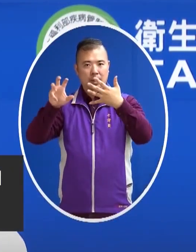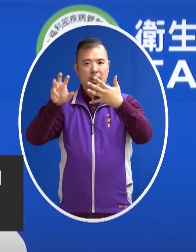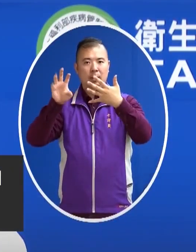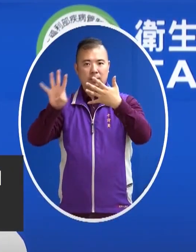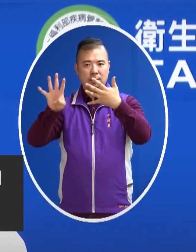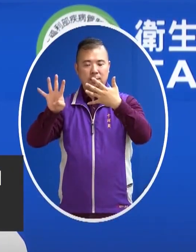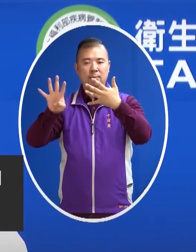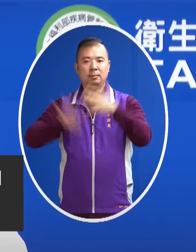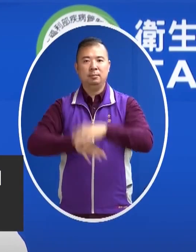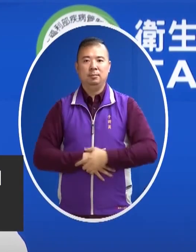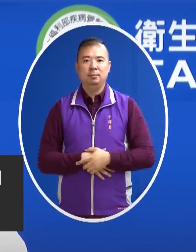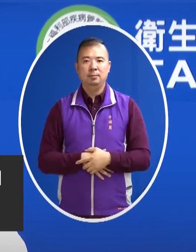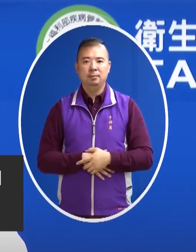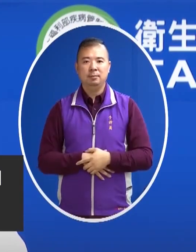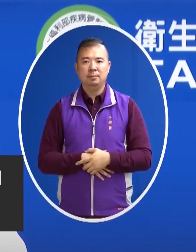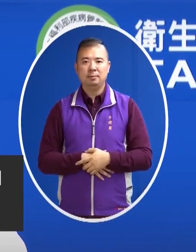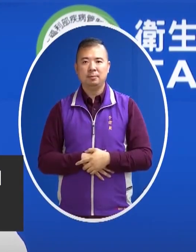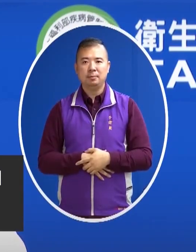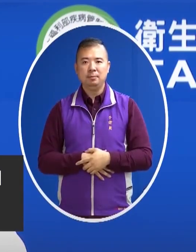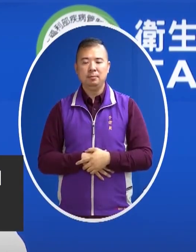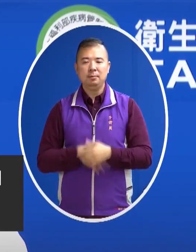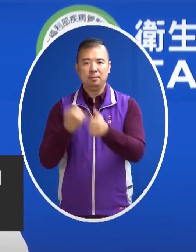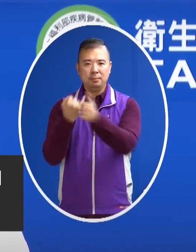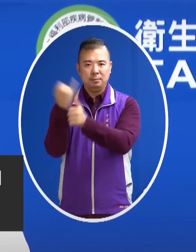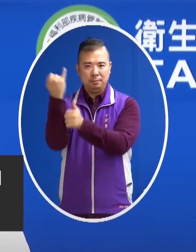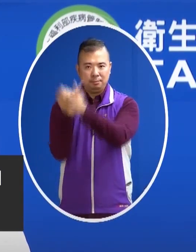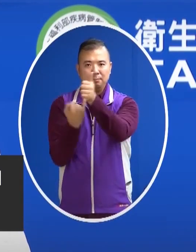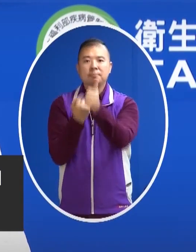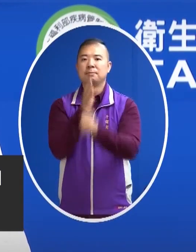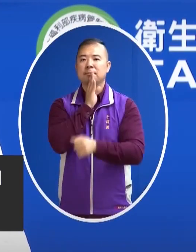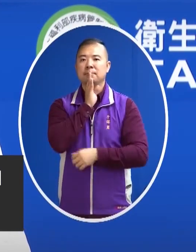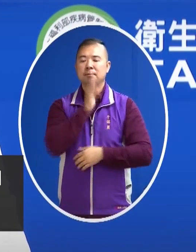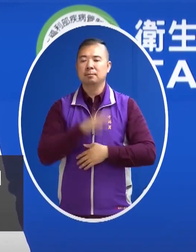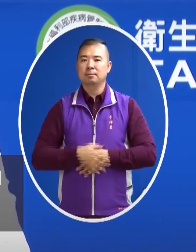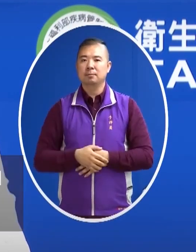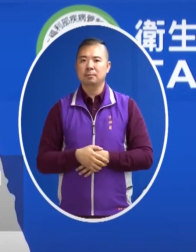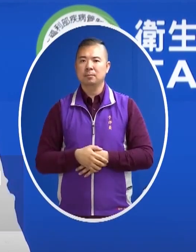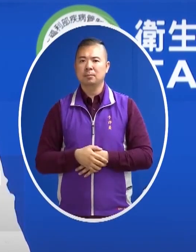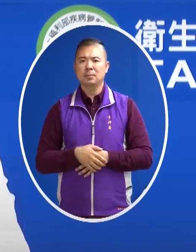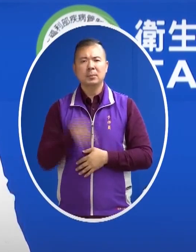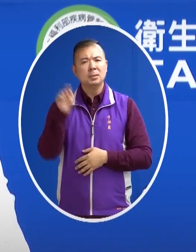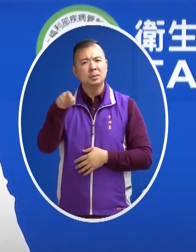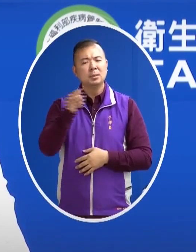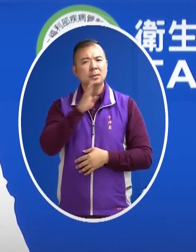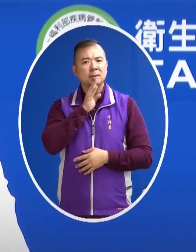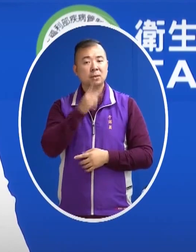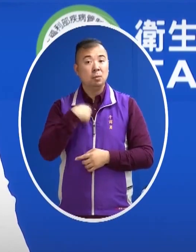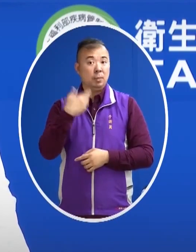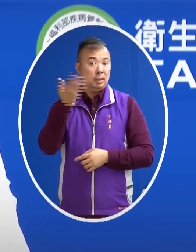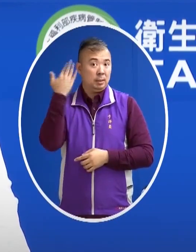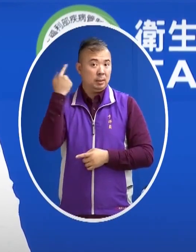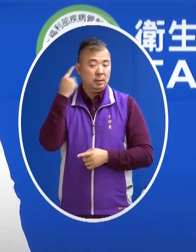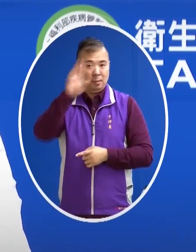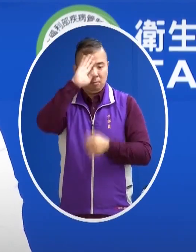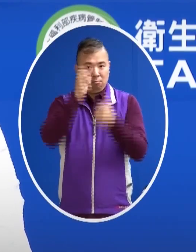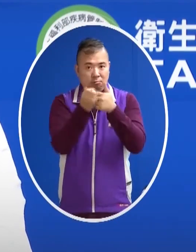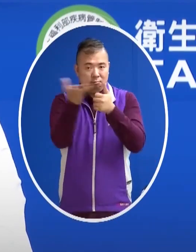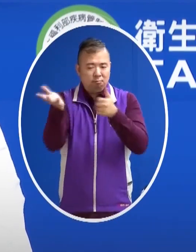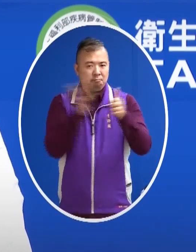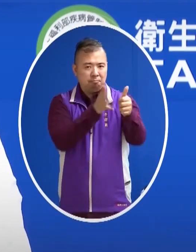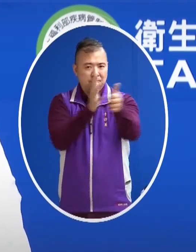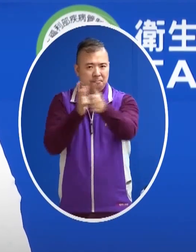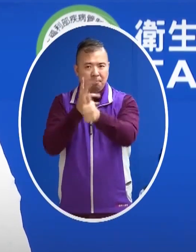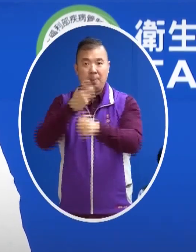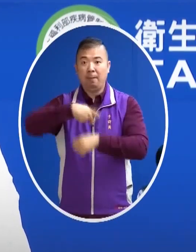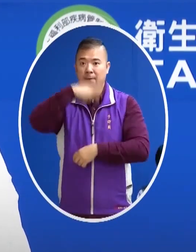384的哈，夫妻了哈。然后他那个是我们大概接到这样的意调有这样的情况，那我们